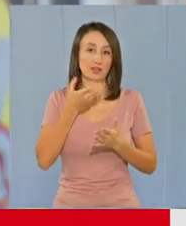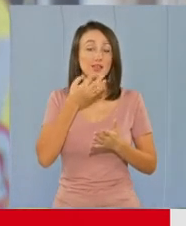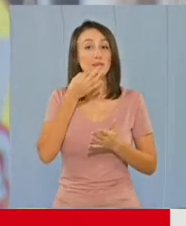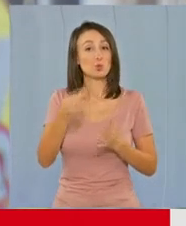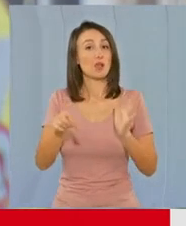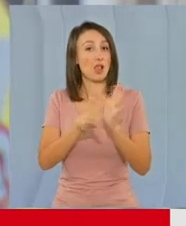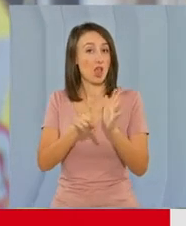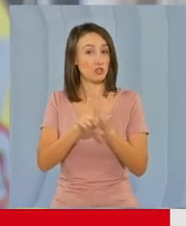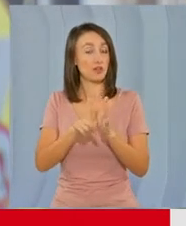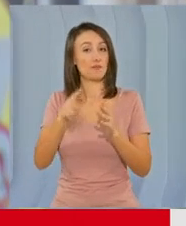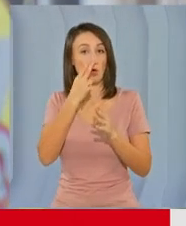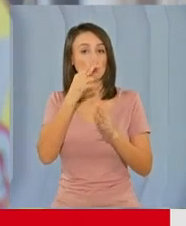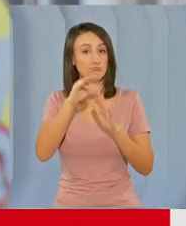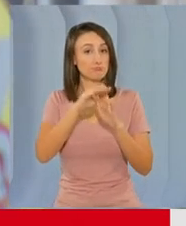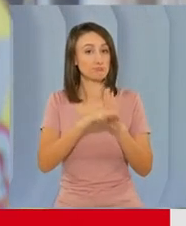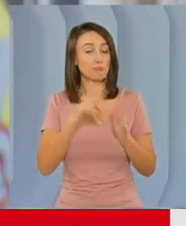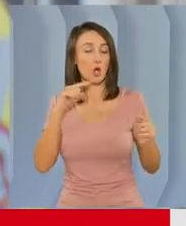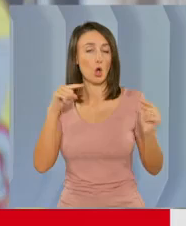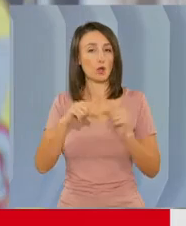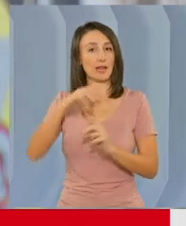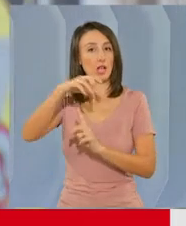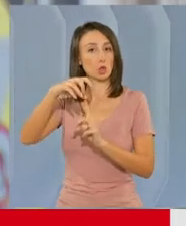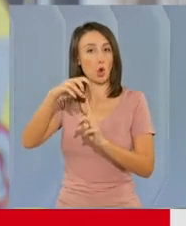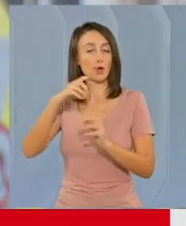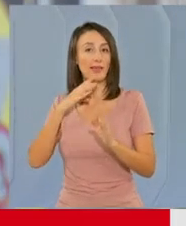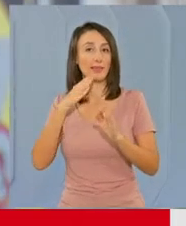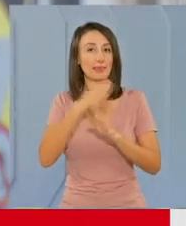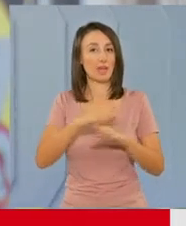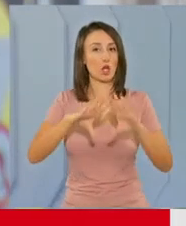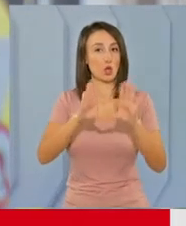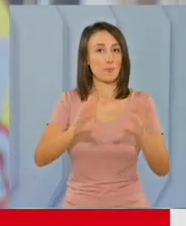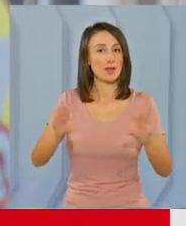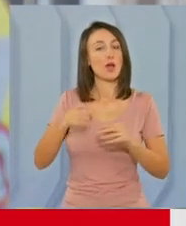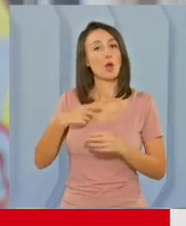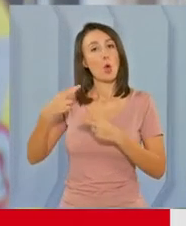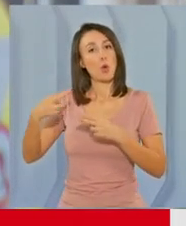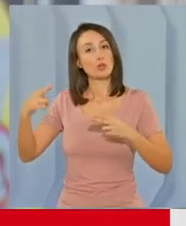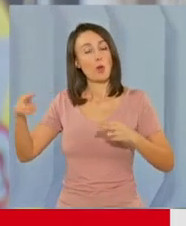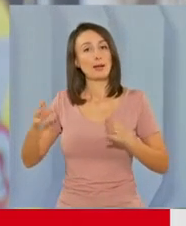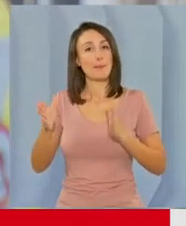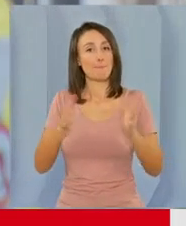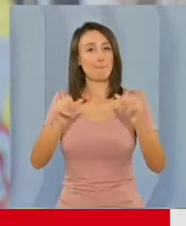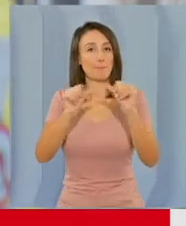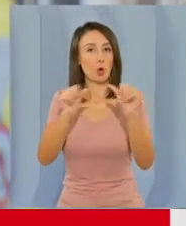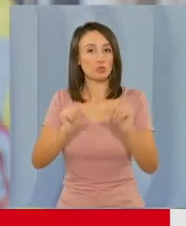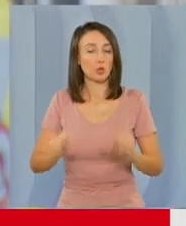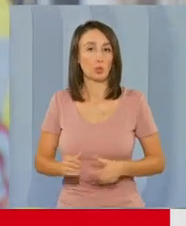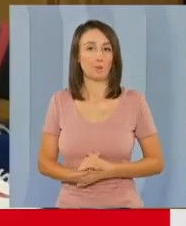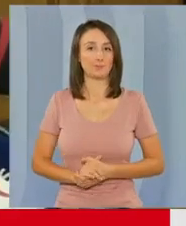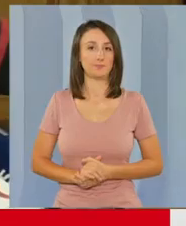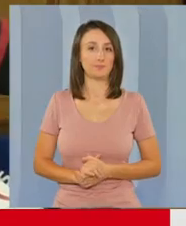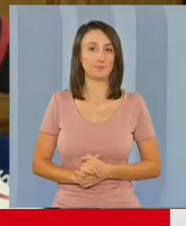că legile care vor reglementa contracararea dronelor care intră în spațiul României sunt încă în fază procedurală.